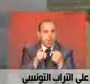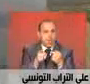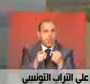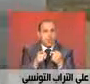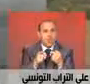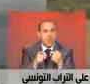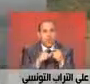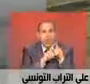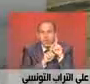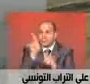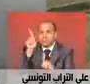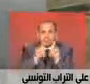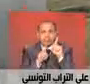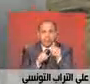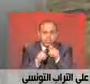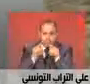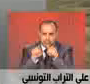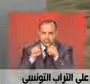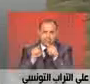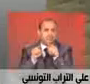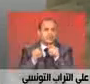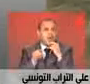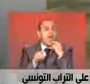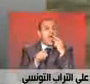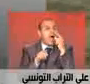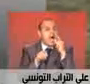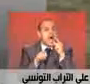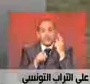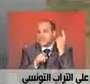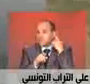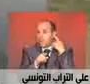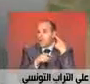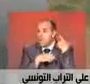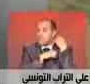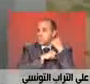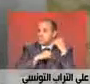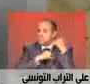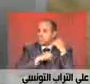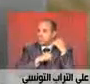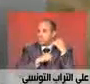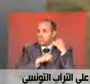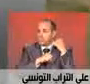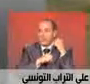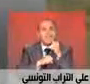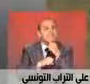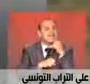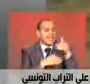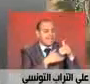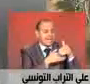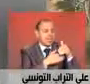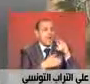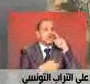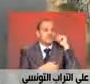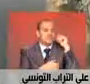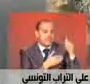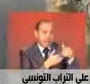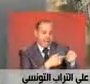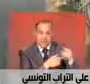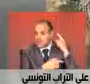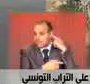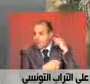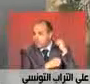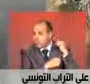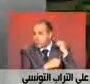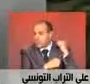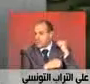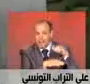فيه الصواريخ والدبابات، وهو ما جرى عنه سماع دوي هائل بنجردان ومدينة جرجيس، خاصة من